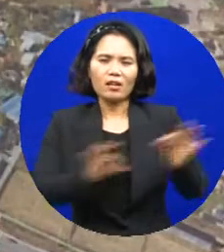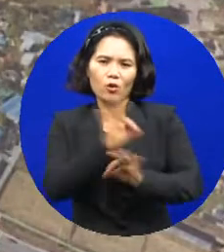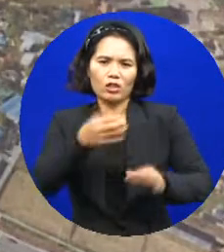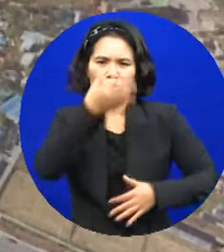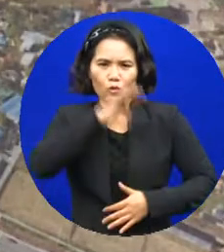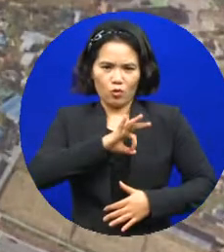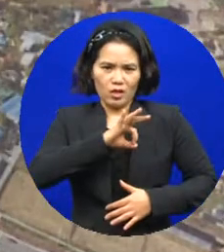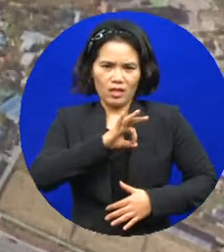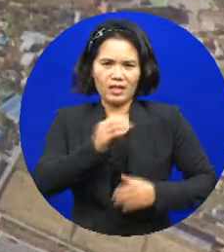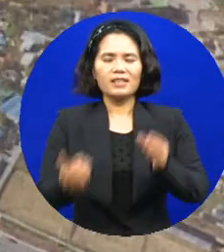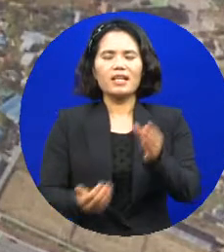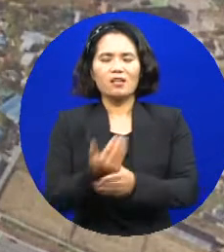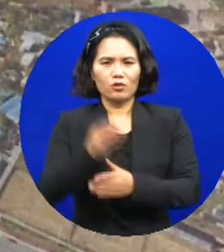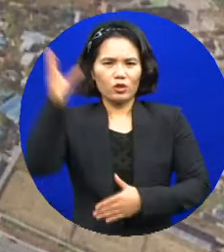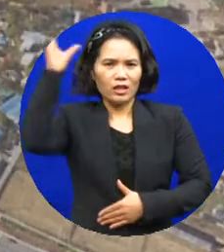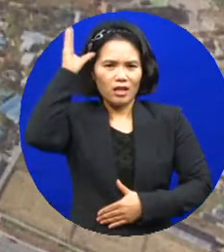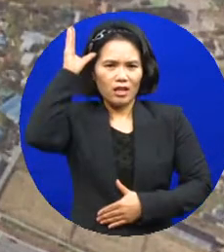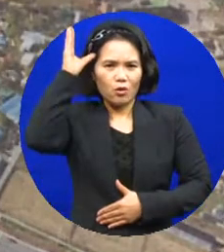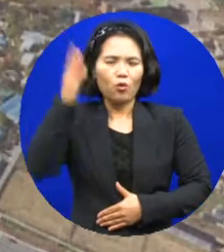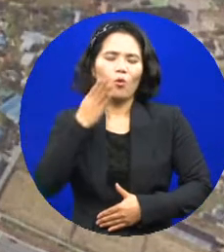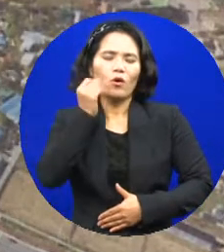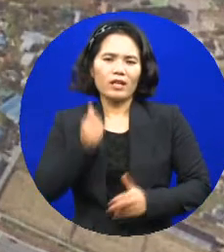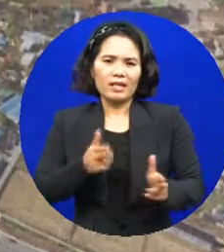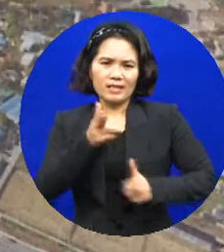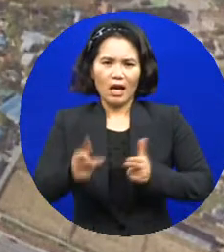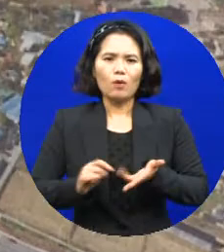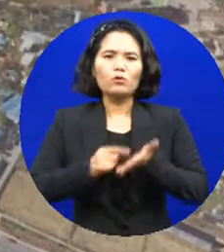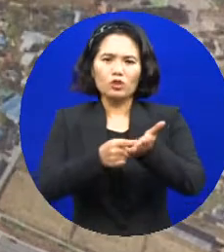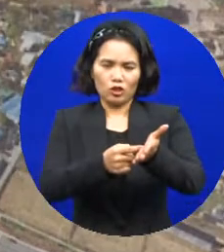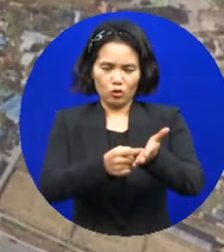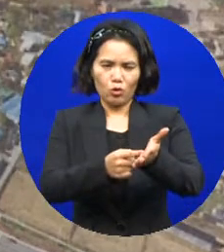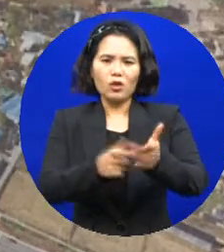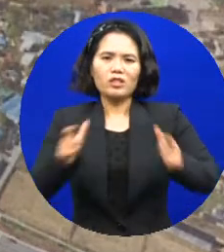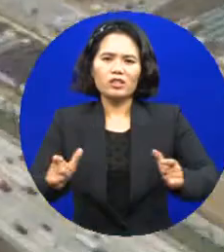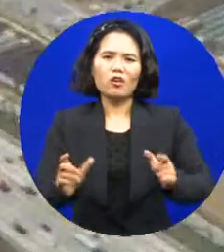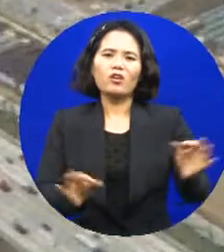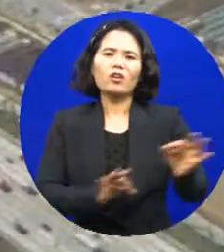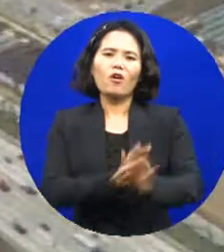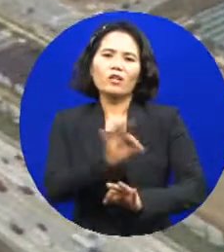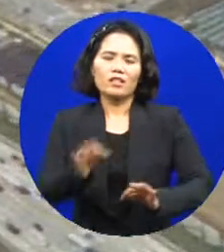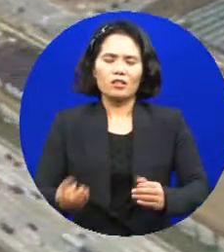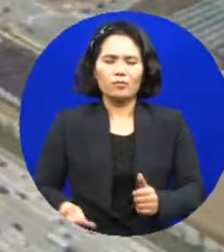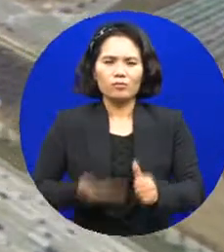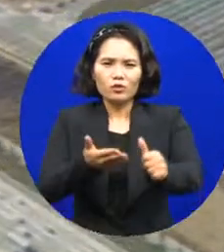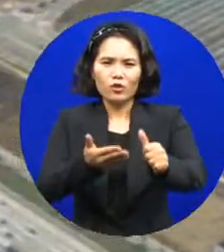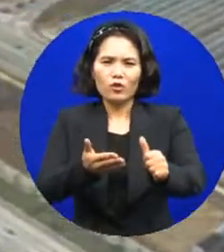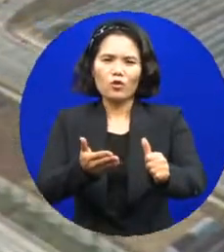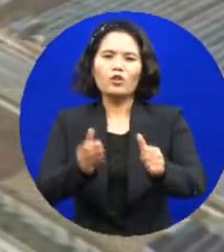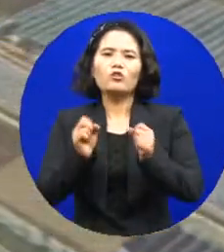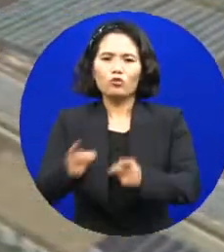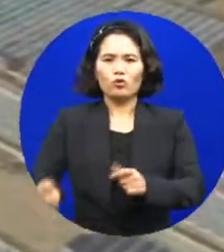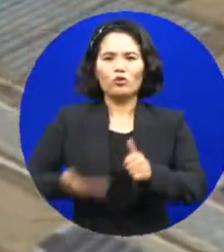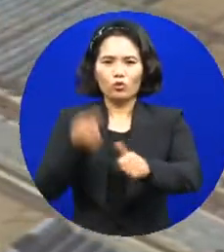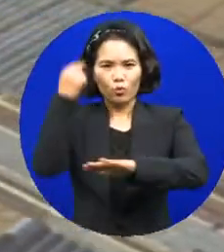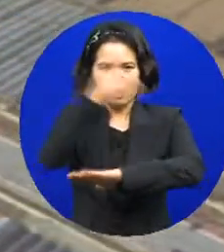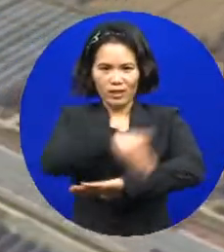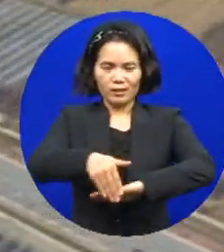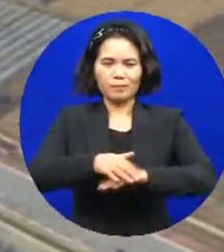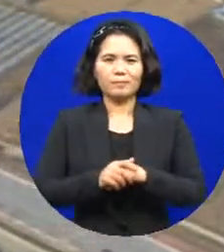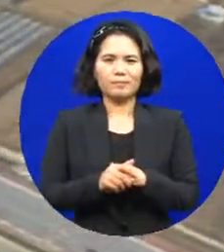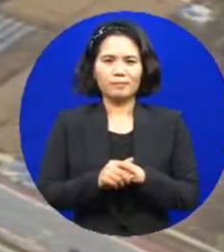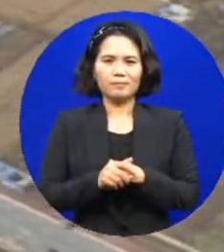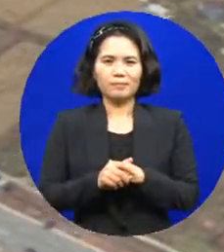다양한 사회경제적 효과가 창출될 것으로 기대하고 원활한 사업 추진으로 지역경제에 온기를 불어넣는 계기를 마련할